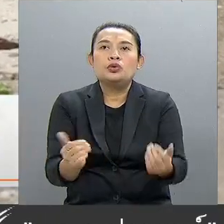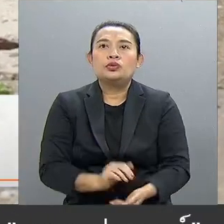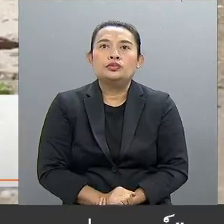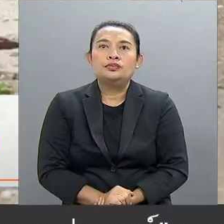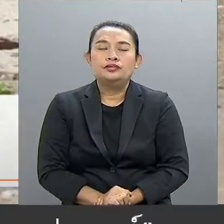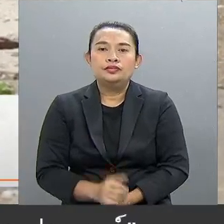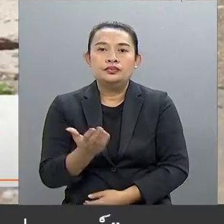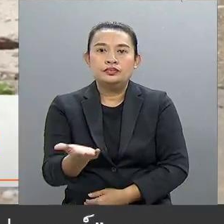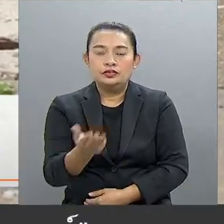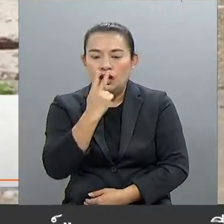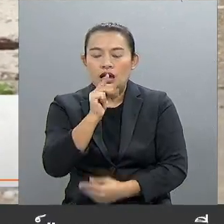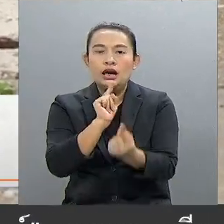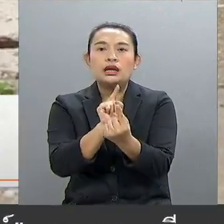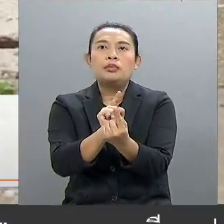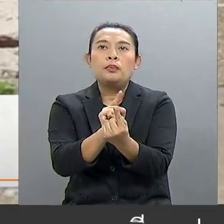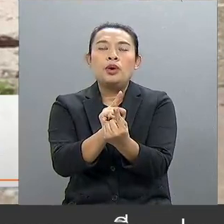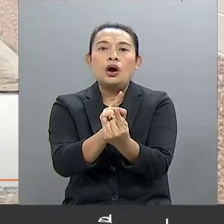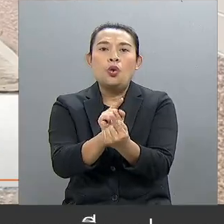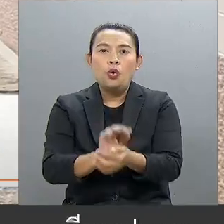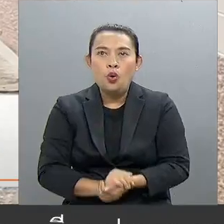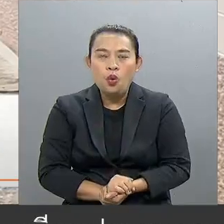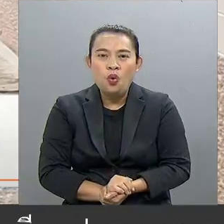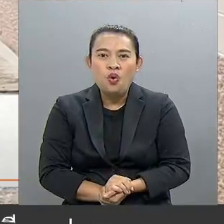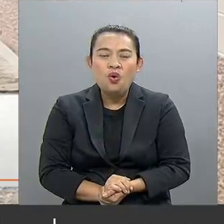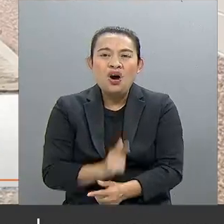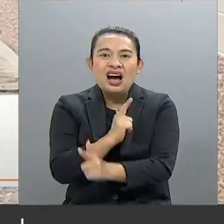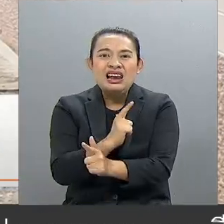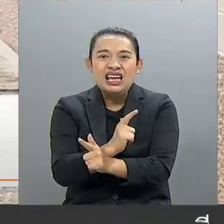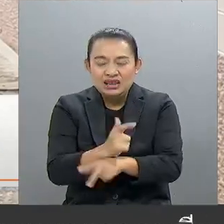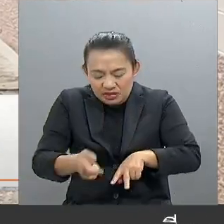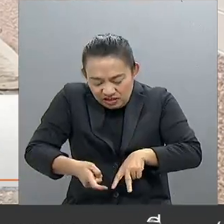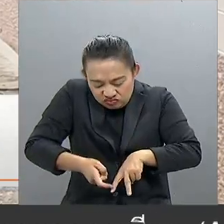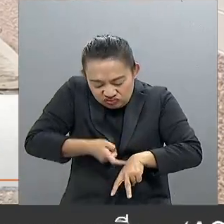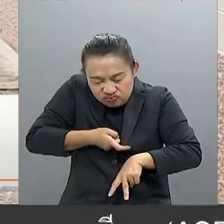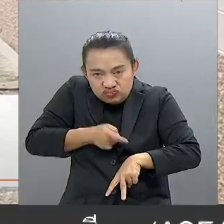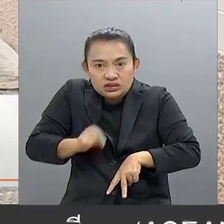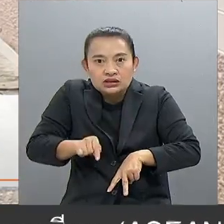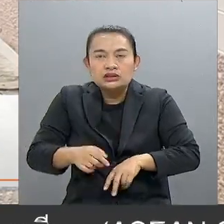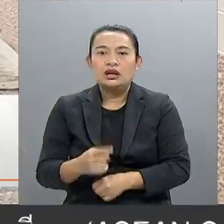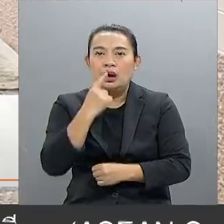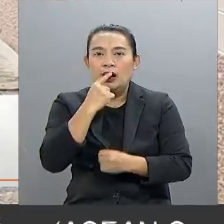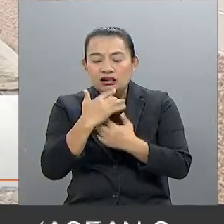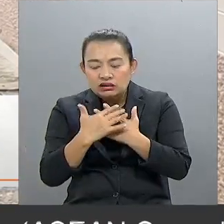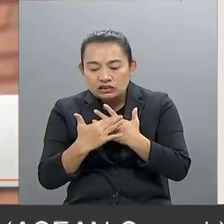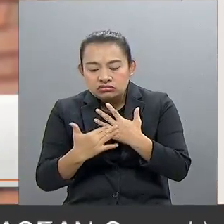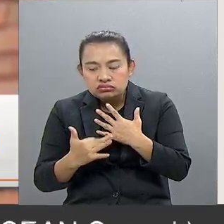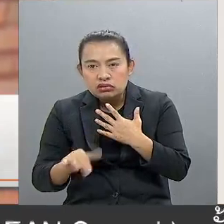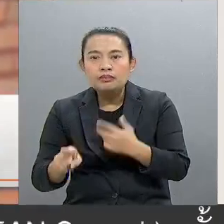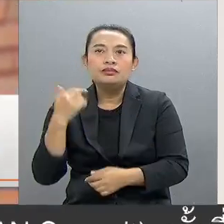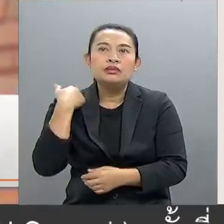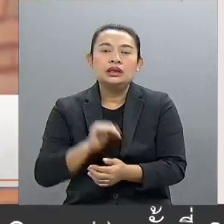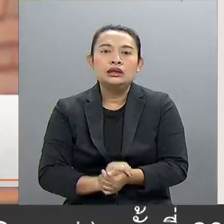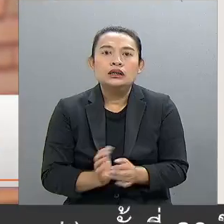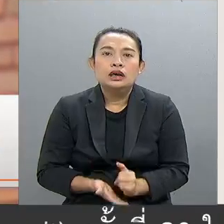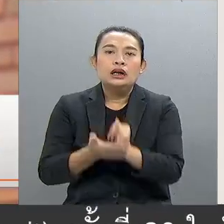บว่าโอ้โหเป็นแผลจากเหล็กมันขูดลึกแล้วแผลก็ยาวเลือดไหลเป็นจำนวนมากรีบนำส่งโรงพยาบาลสิ